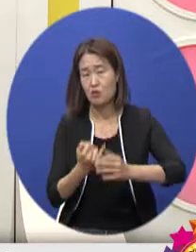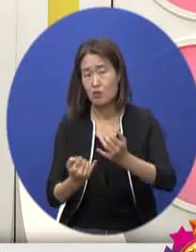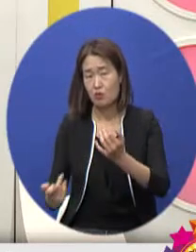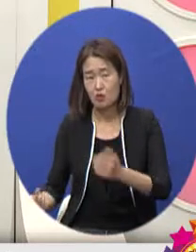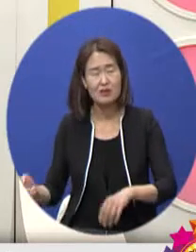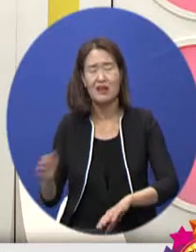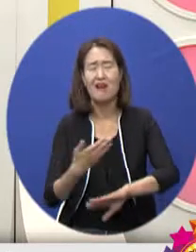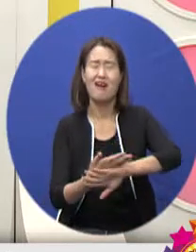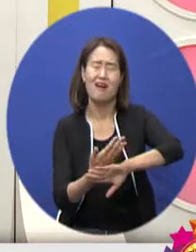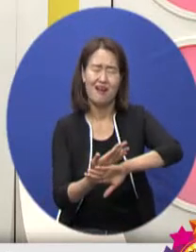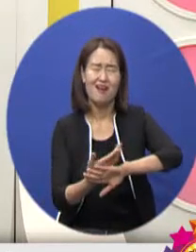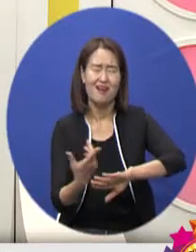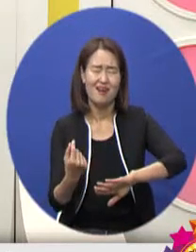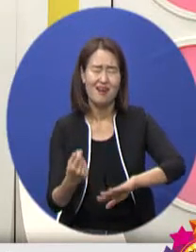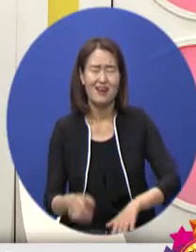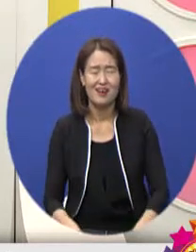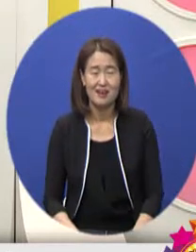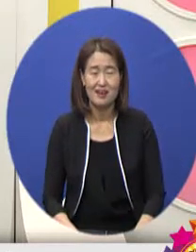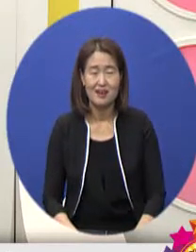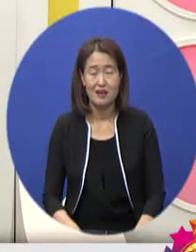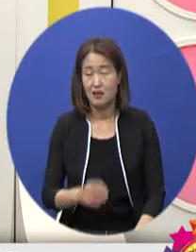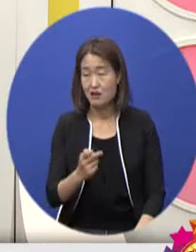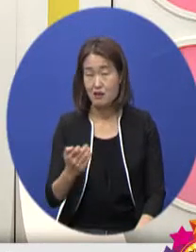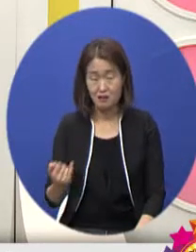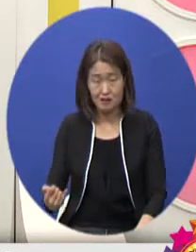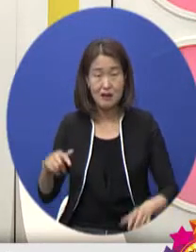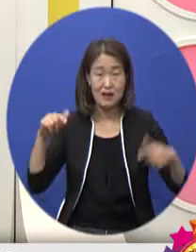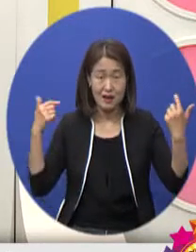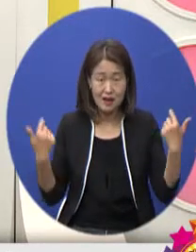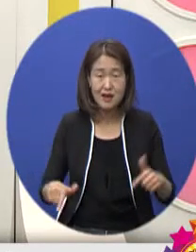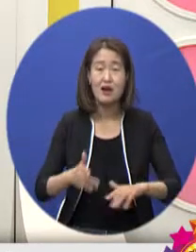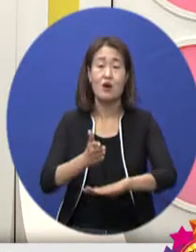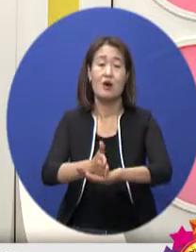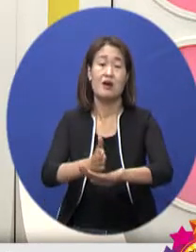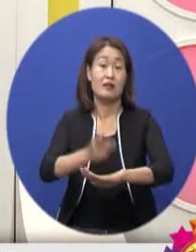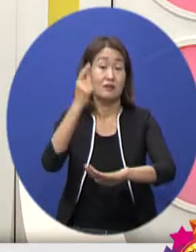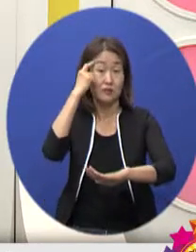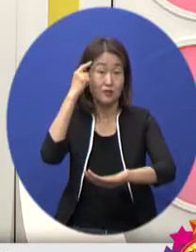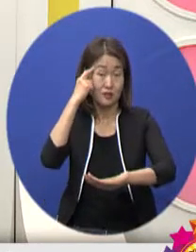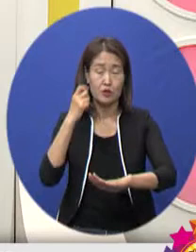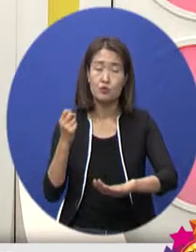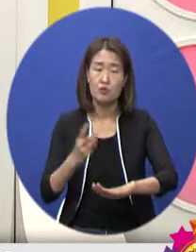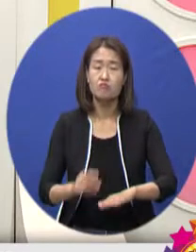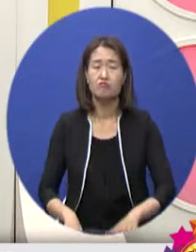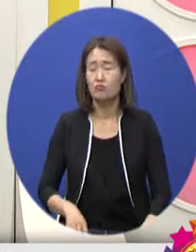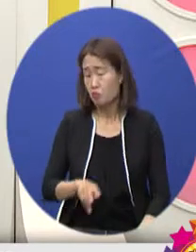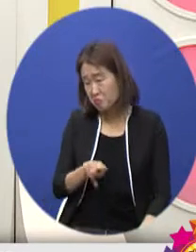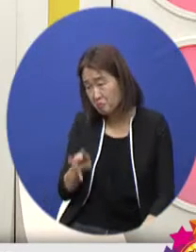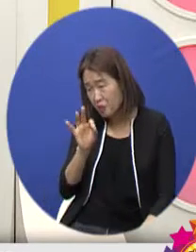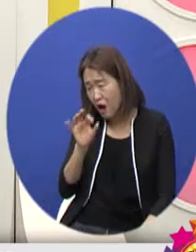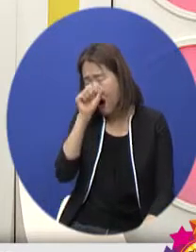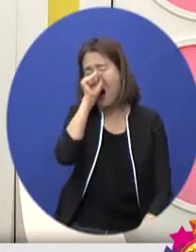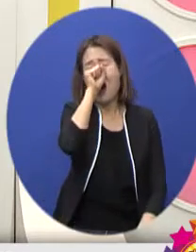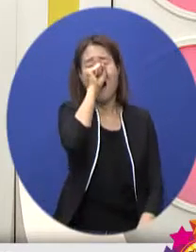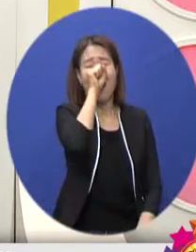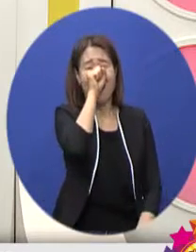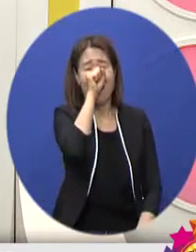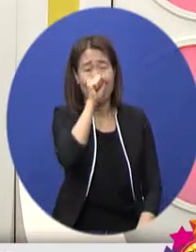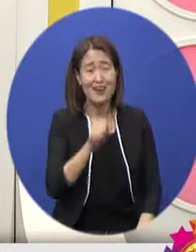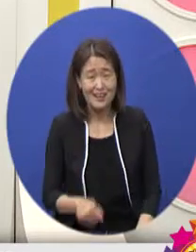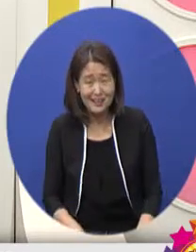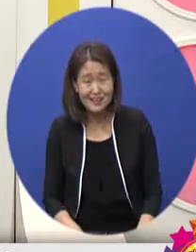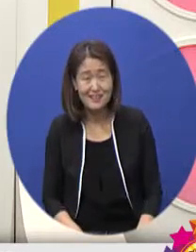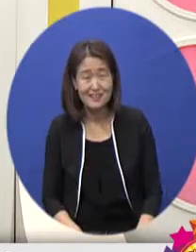좀 진짜 다르더라고요. 그래서 맞아요. 동생들한테 한탄 항상 고맙고 네. 이렇게 너무 착해요. 동생들이